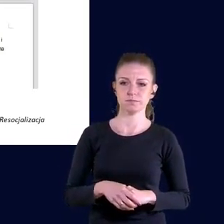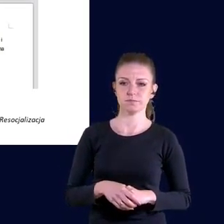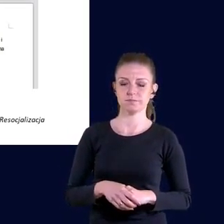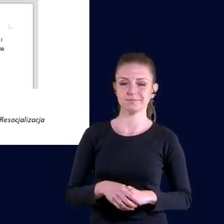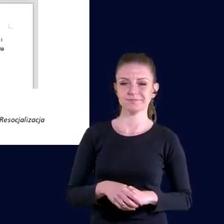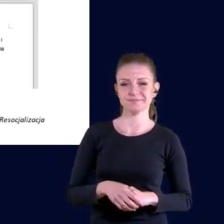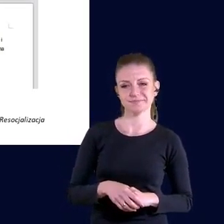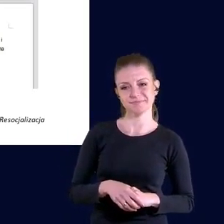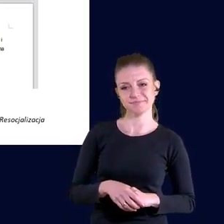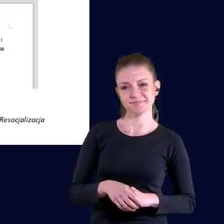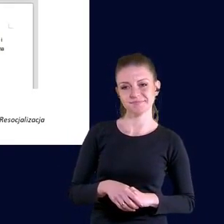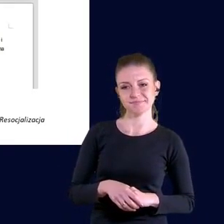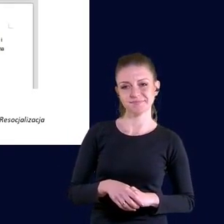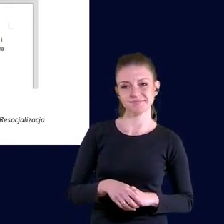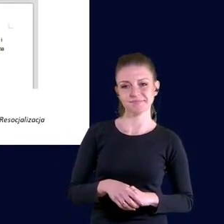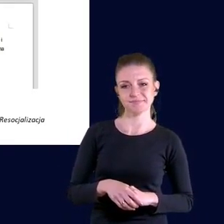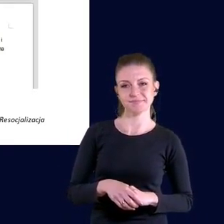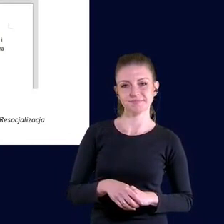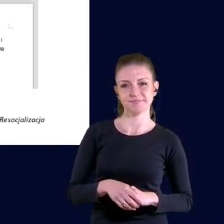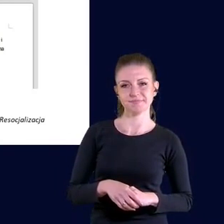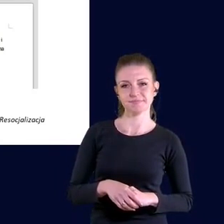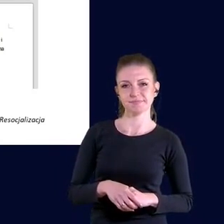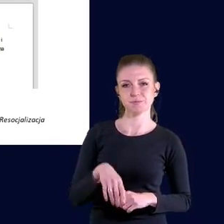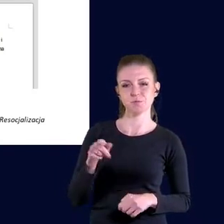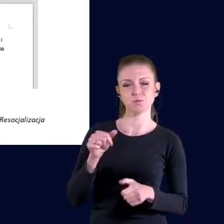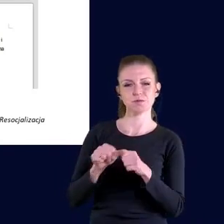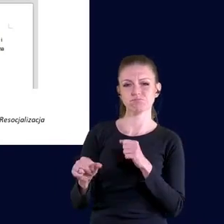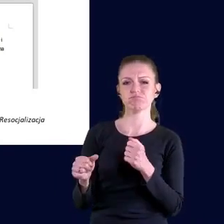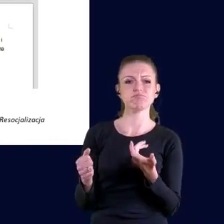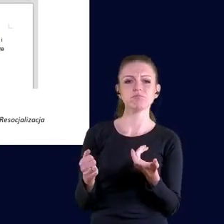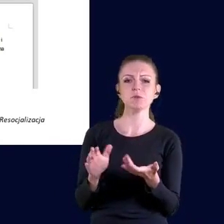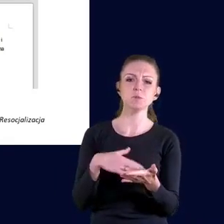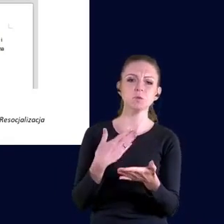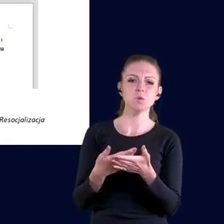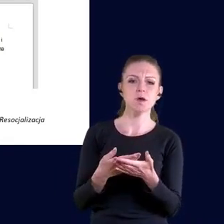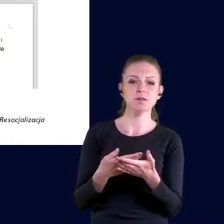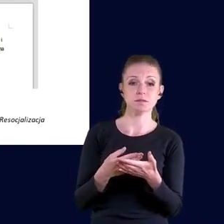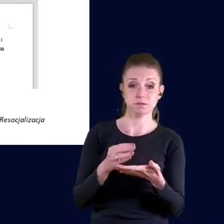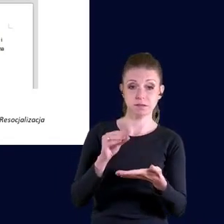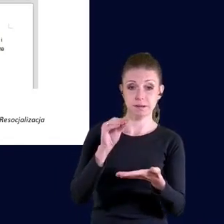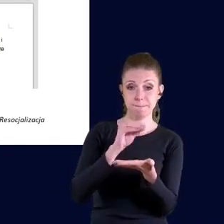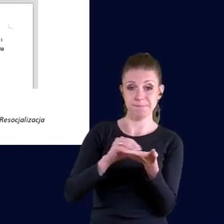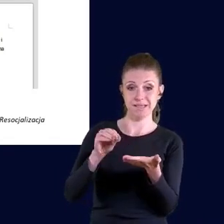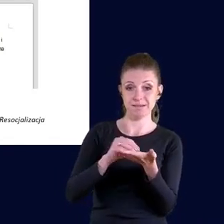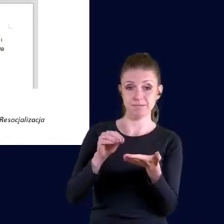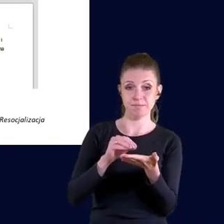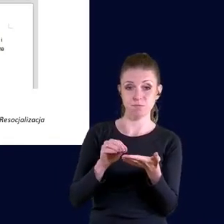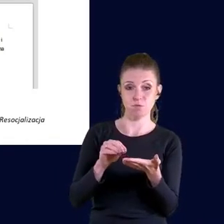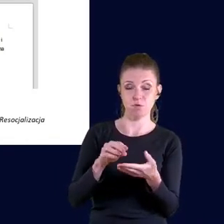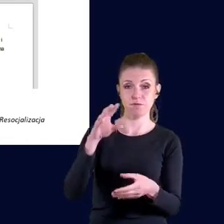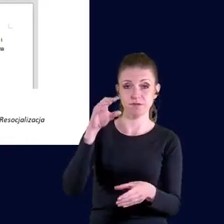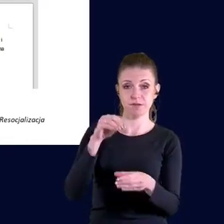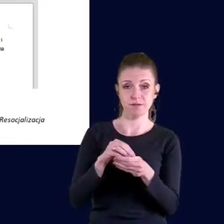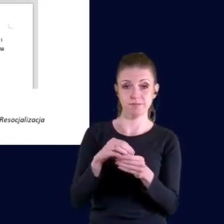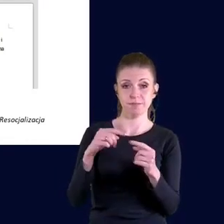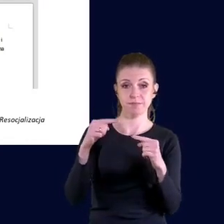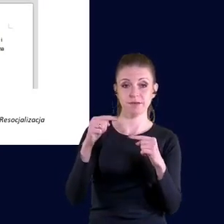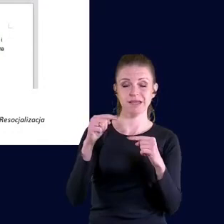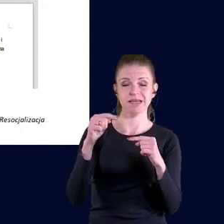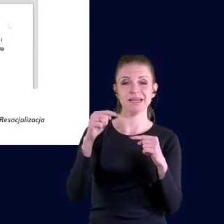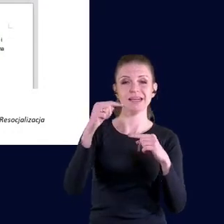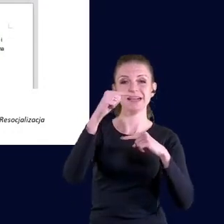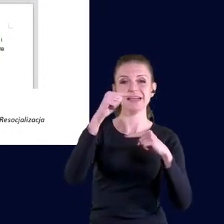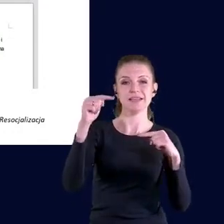Tutaj są takie proste rzeczy do zrobienia na przykład zamiana.com tu szeryf wykona bezszeryfowy ustawienie